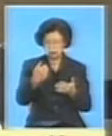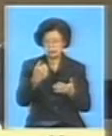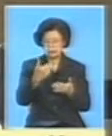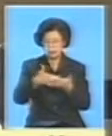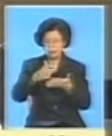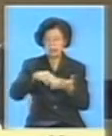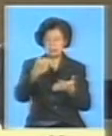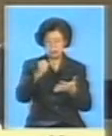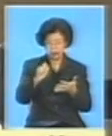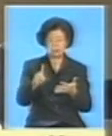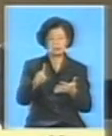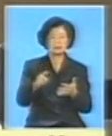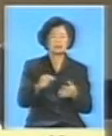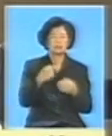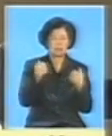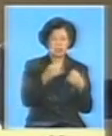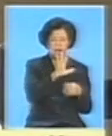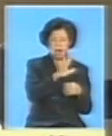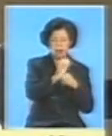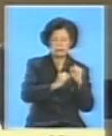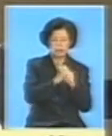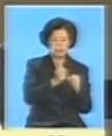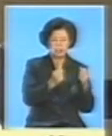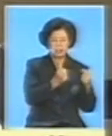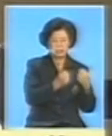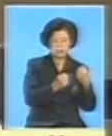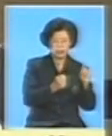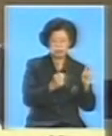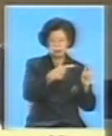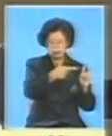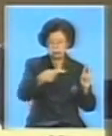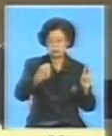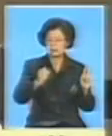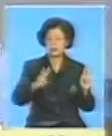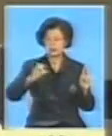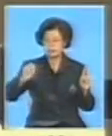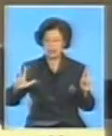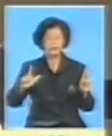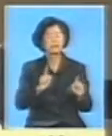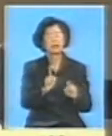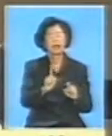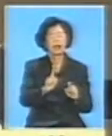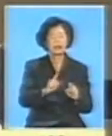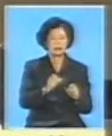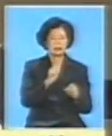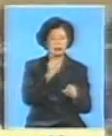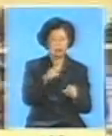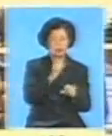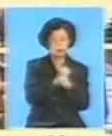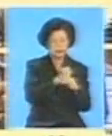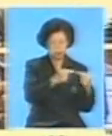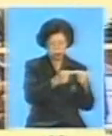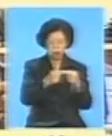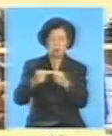ผนจะมีทุก5ปีนั้นทำยังไงแผน11จะต่อแผน12แผน13ได้ในเรื่องที่สำคัญที่จะต้องเป็นนโยบายยึดถือต่อไปในการทำงานนะ